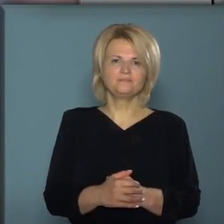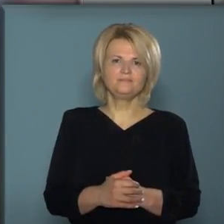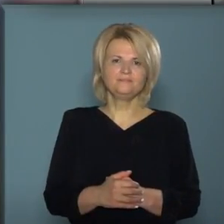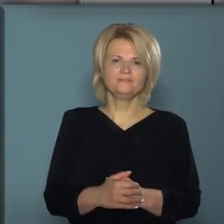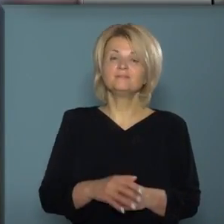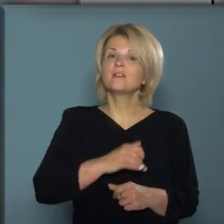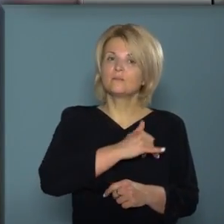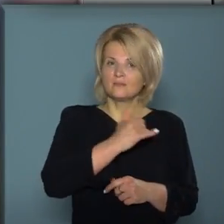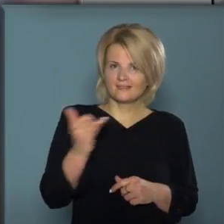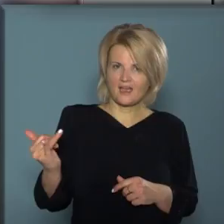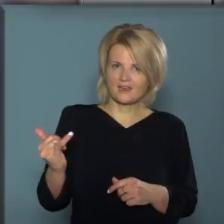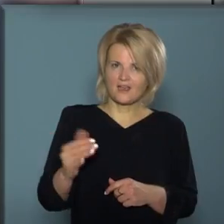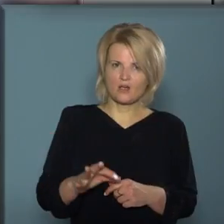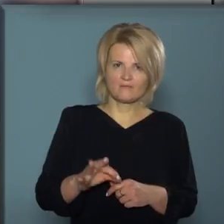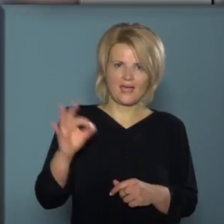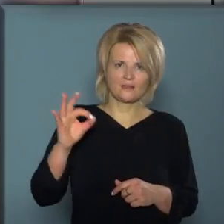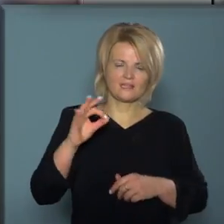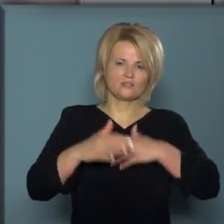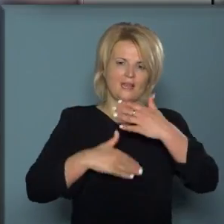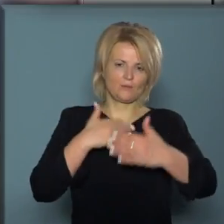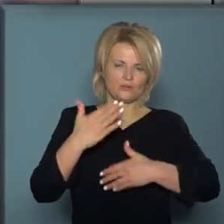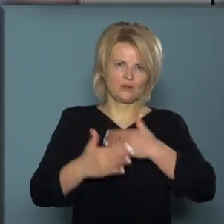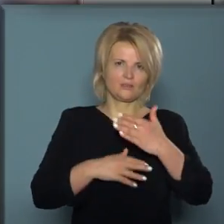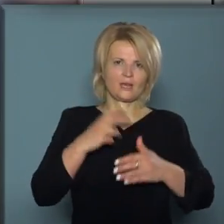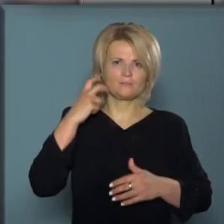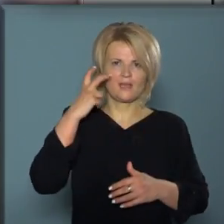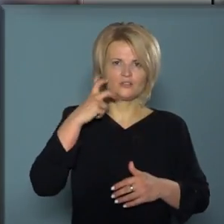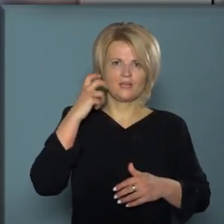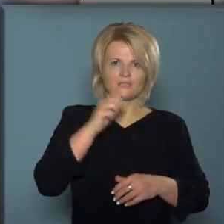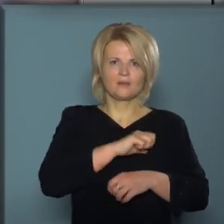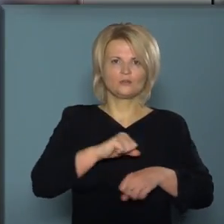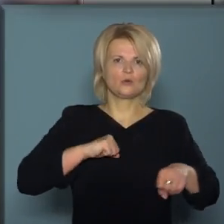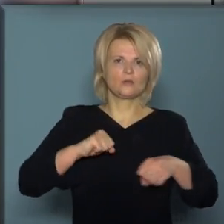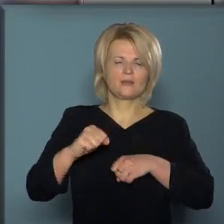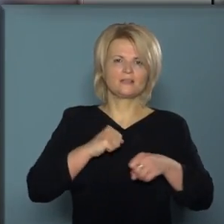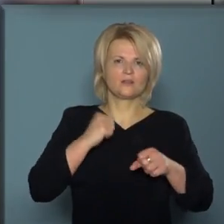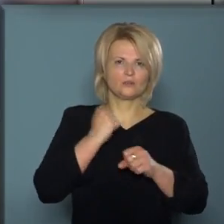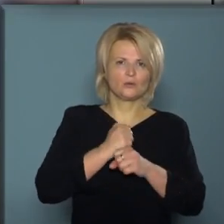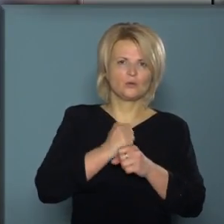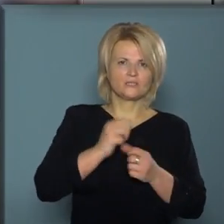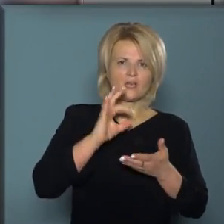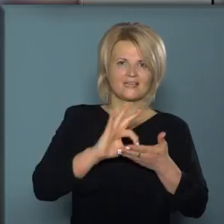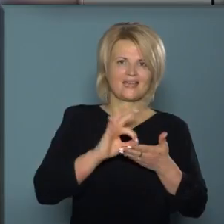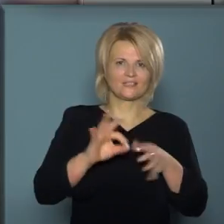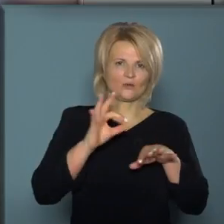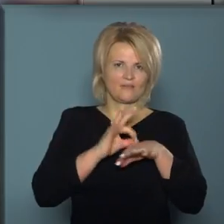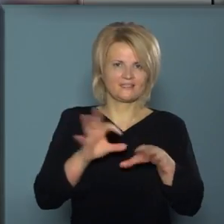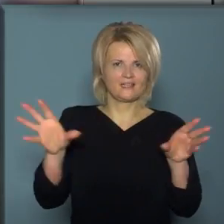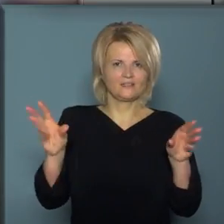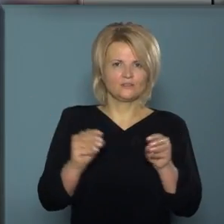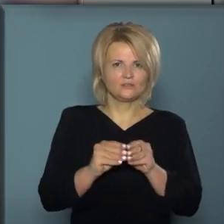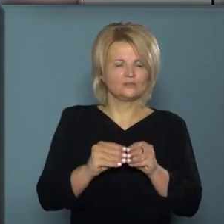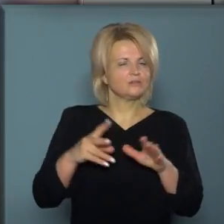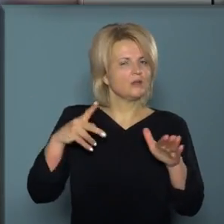mindazoknak, akik a választások lebonyolításában Pest Erzsébet önkormányzatában dolgoztak a jegyző vezetésével,